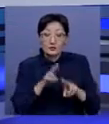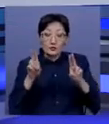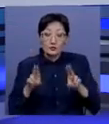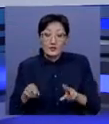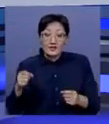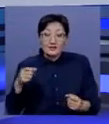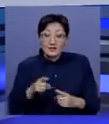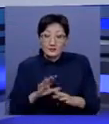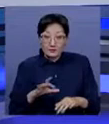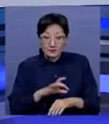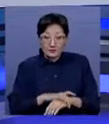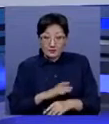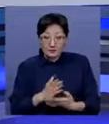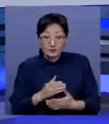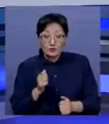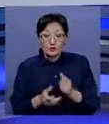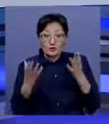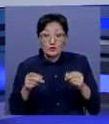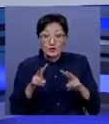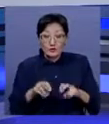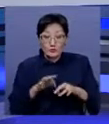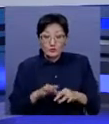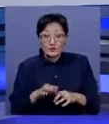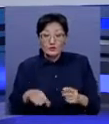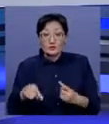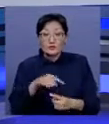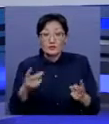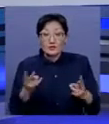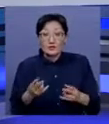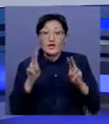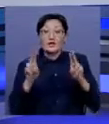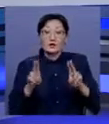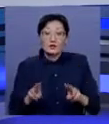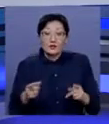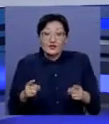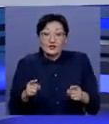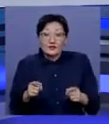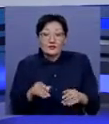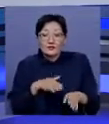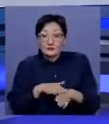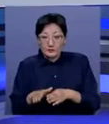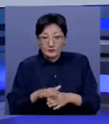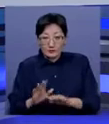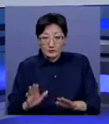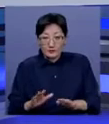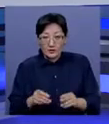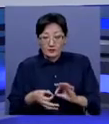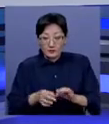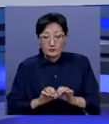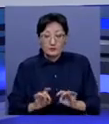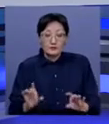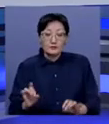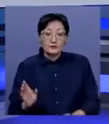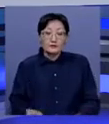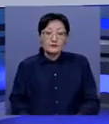сай келмейтін анықталды. Күн сайын рейд жасалса да кәсіпкерлер тиісті талапты неге ескермей жатыр? Тақырыпты әріптесім сабақтайды.